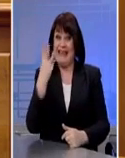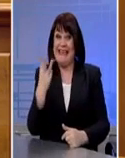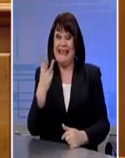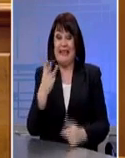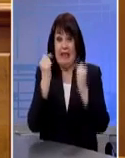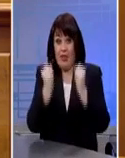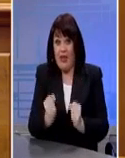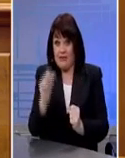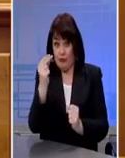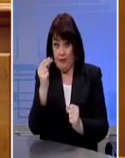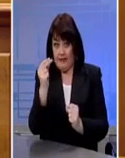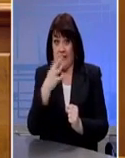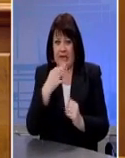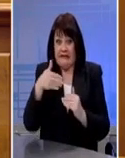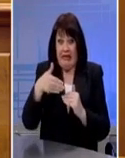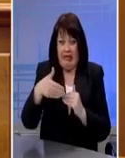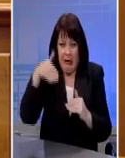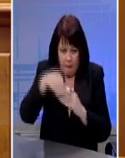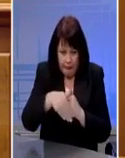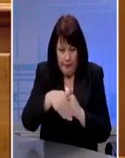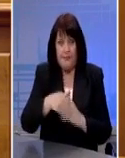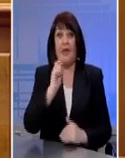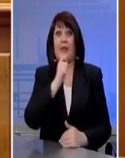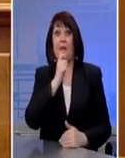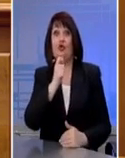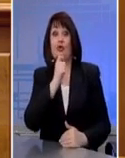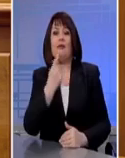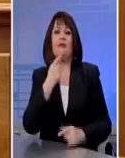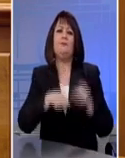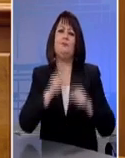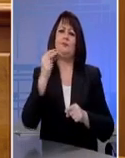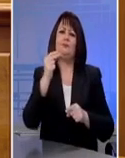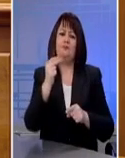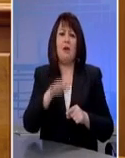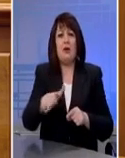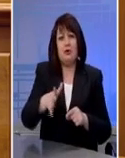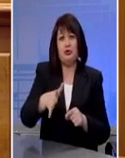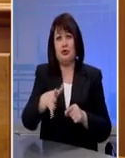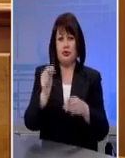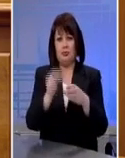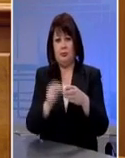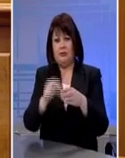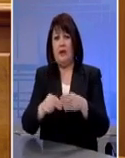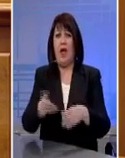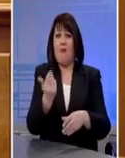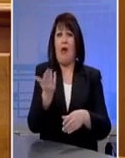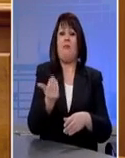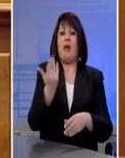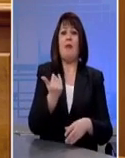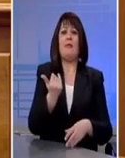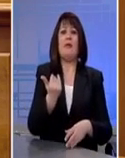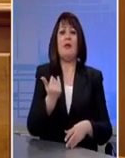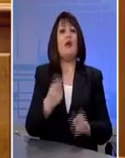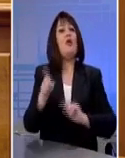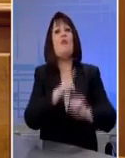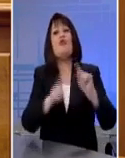ετοιμόρροπη, και όλοι οι δημοσιογράφοι λένε ότι μερικοί βουλευτές μπορεί να μην ψηφίσουν τον Α ή τον Β νόμο. Ποιος